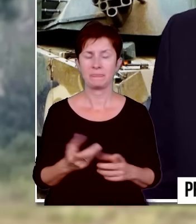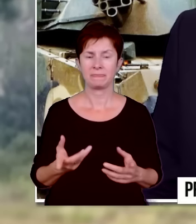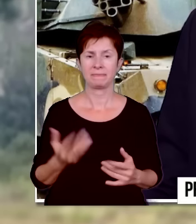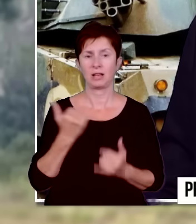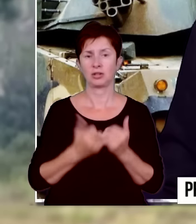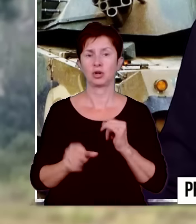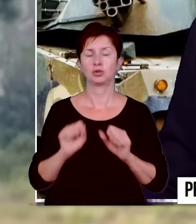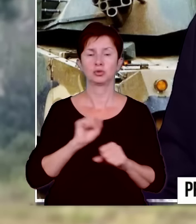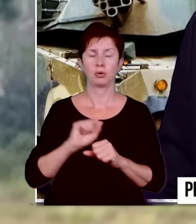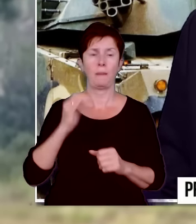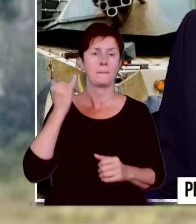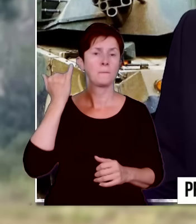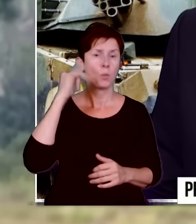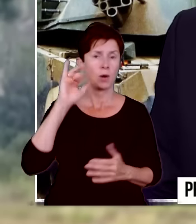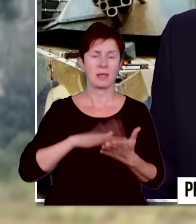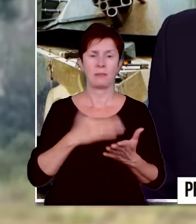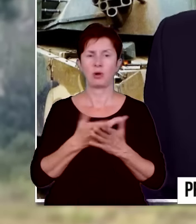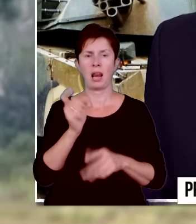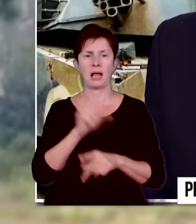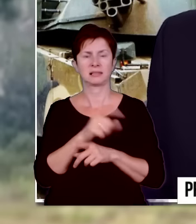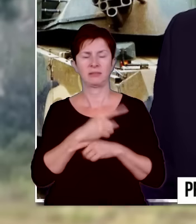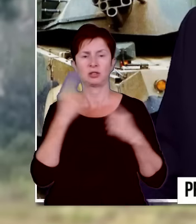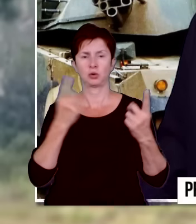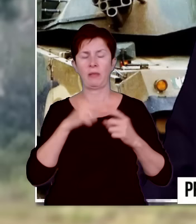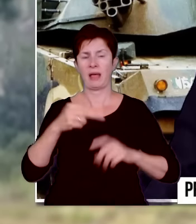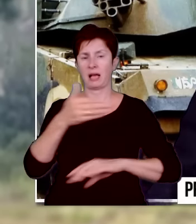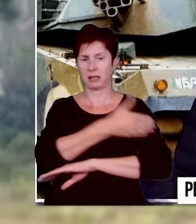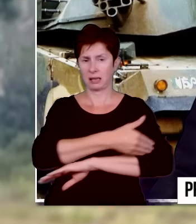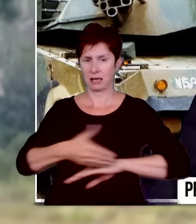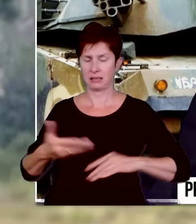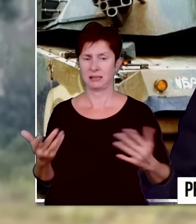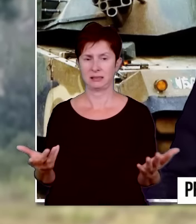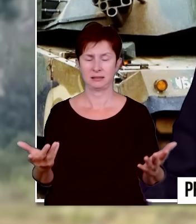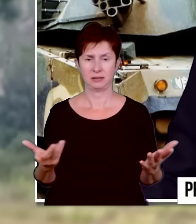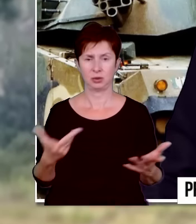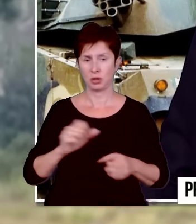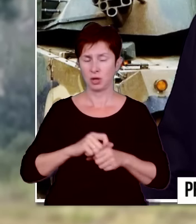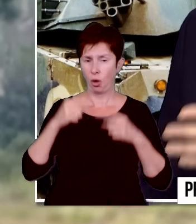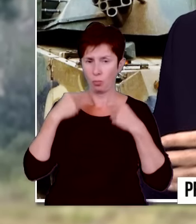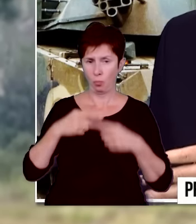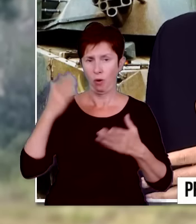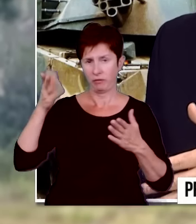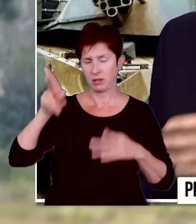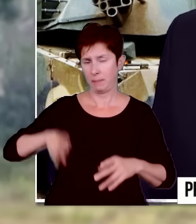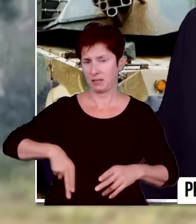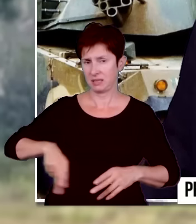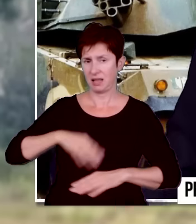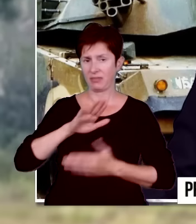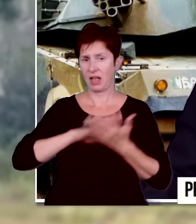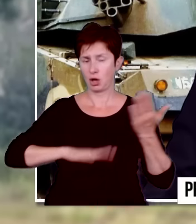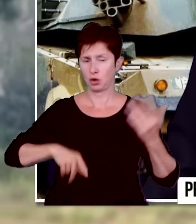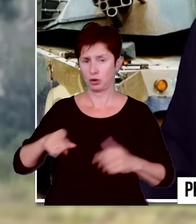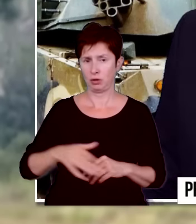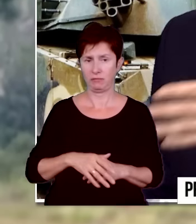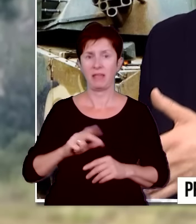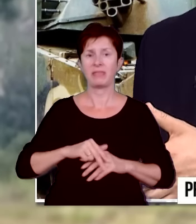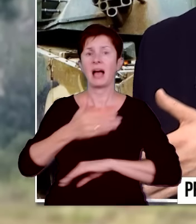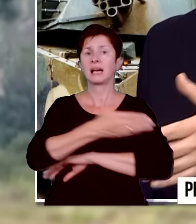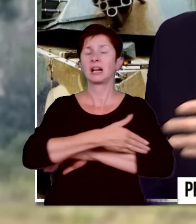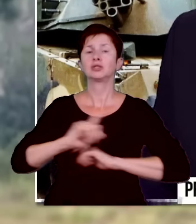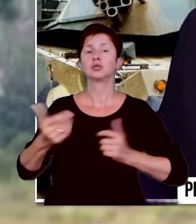jak lekceważenie tej sytuacji na granicy bo gdzie tu jest odpowiedzialność ministra obrony narodow to co się wydarzyło na granicy się wydarzyło na granicy